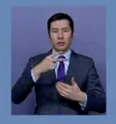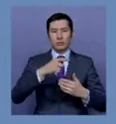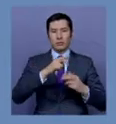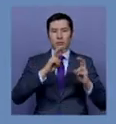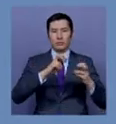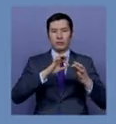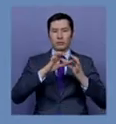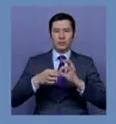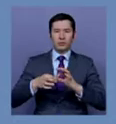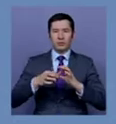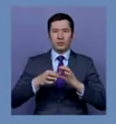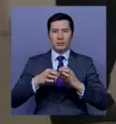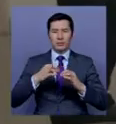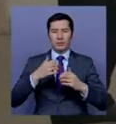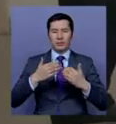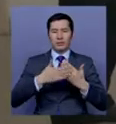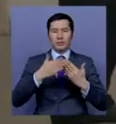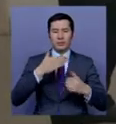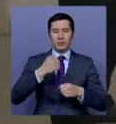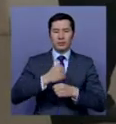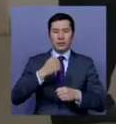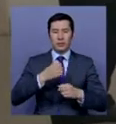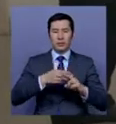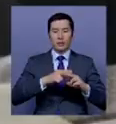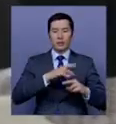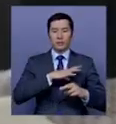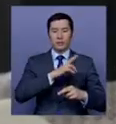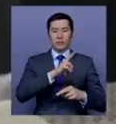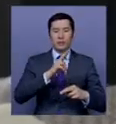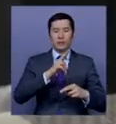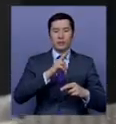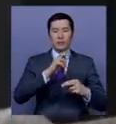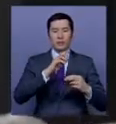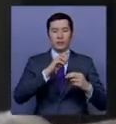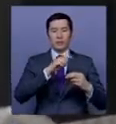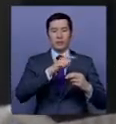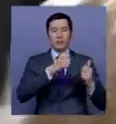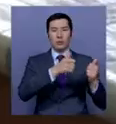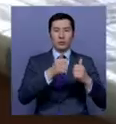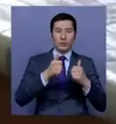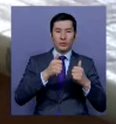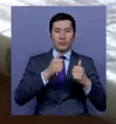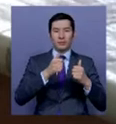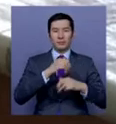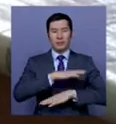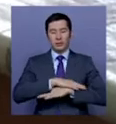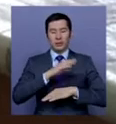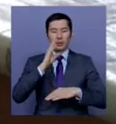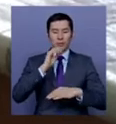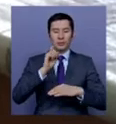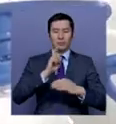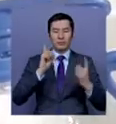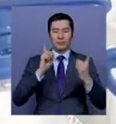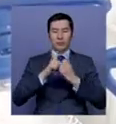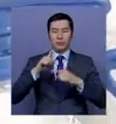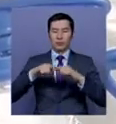жағдайда жазасын өтеп жатыр. Демек, жақсы тәртібімен көзге түскендер жақындармен жиі кездесіп сәлемдеме алады. Бірақ түрмеге суық қару,